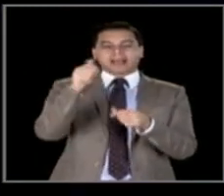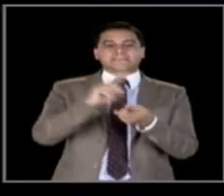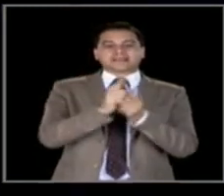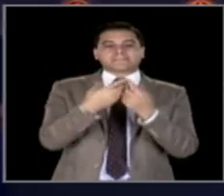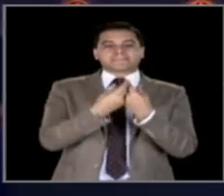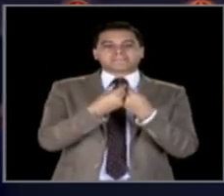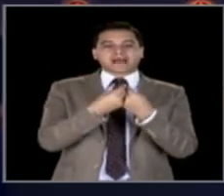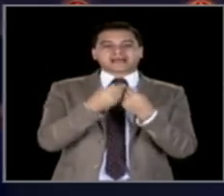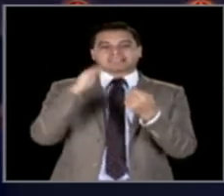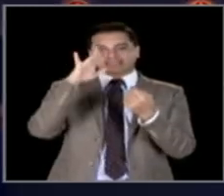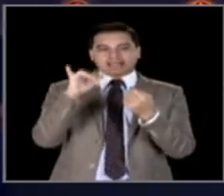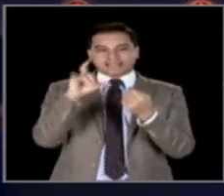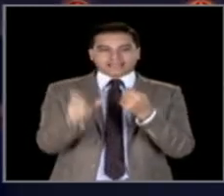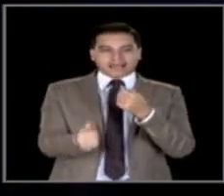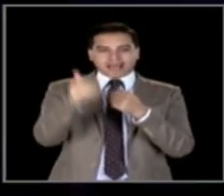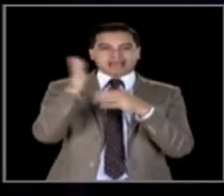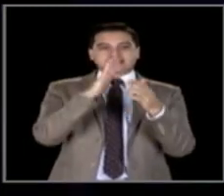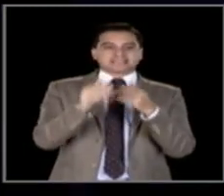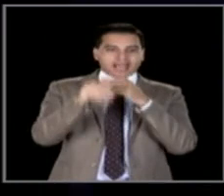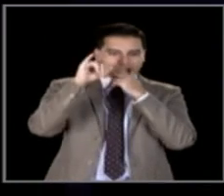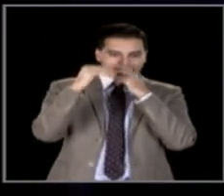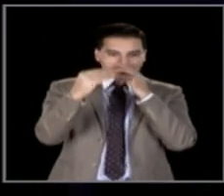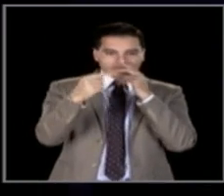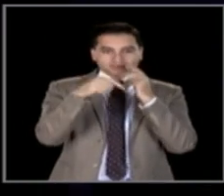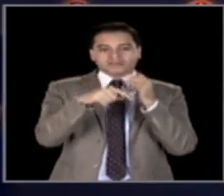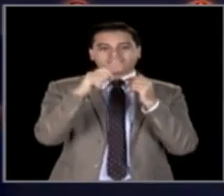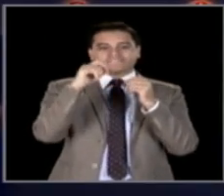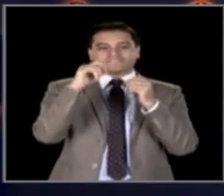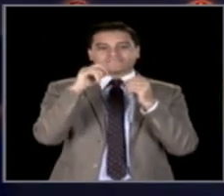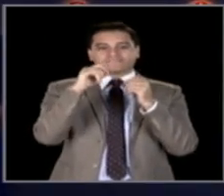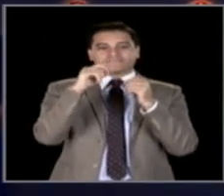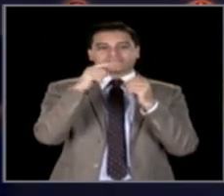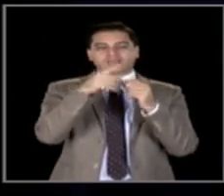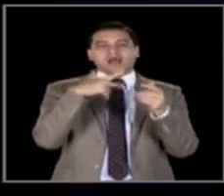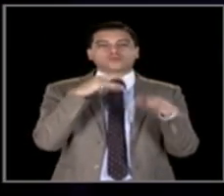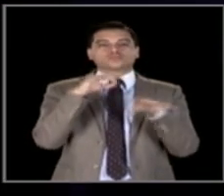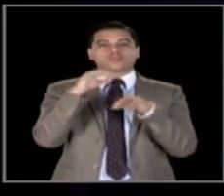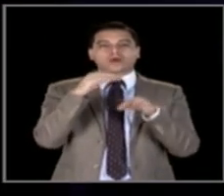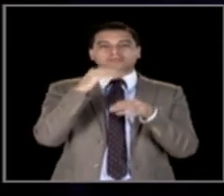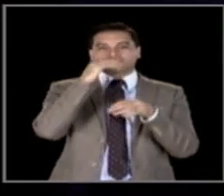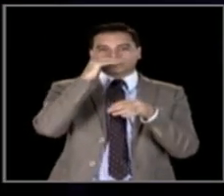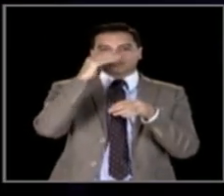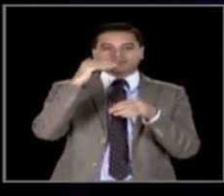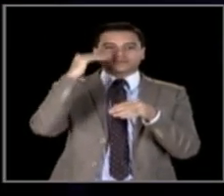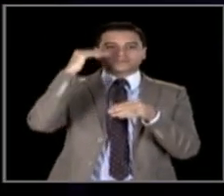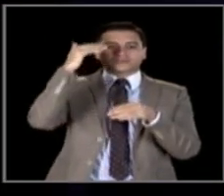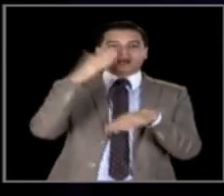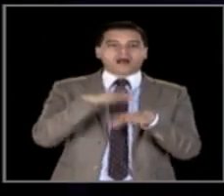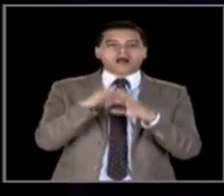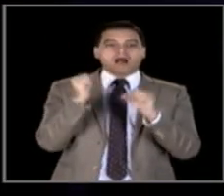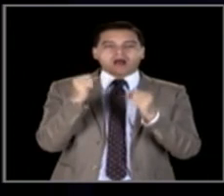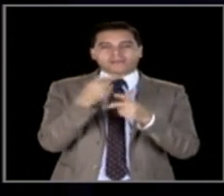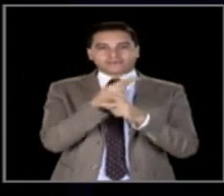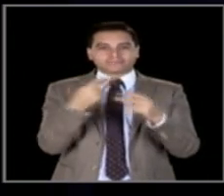سامح. فيرجينيا جوزيف، ازيك يا فيرجينيا؟ الحمد لله. مهندس الطاقة، احكي لي بقى. هو